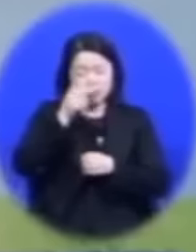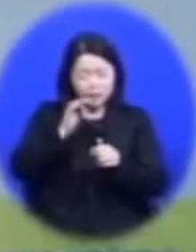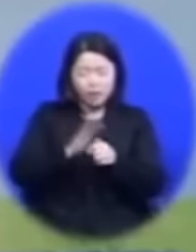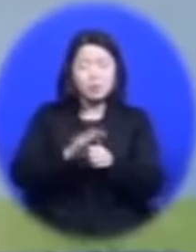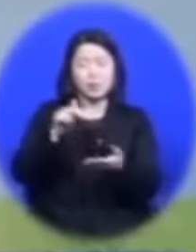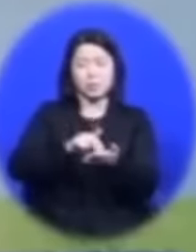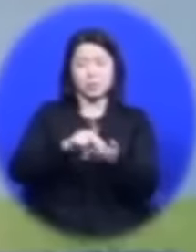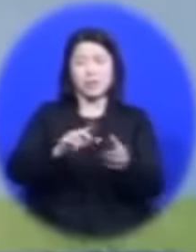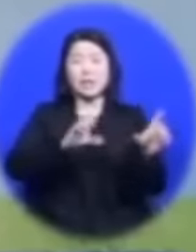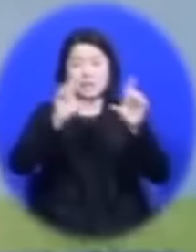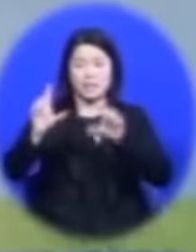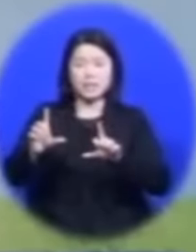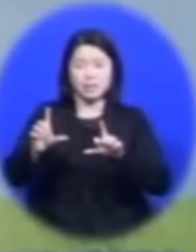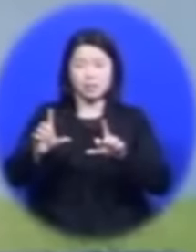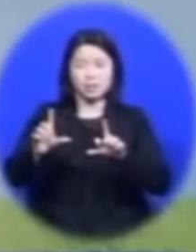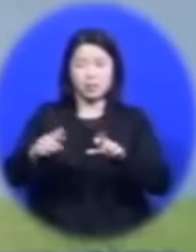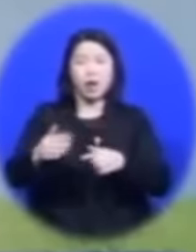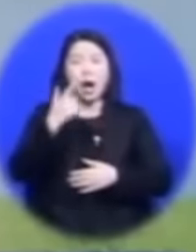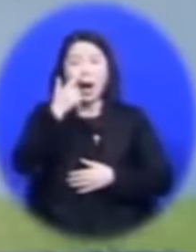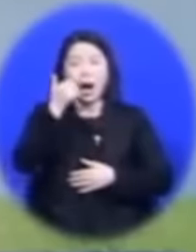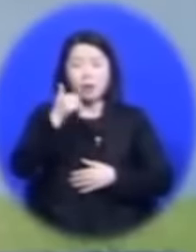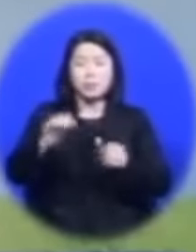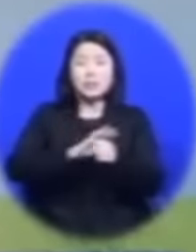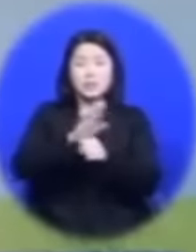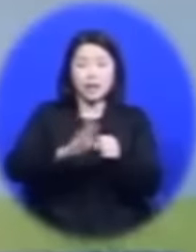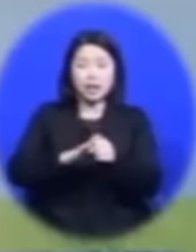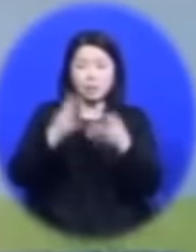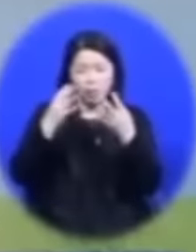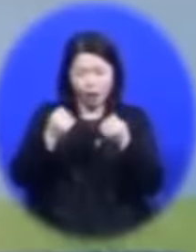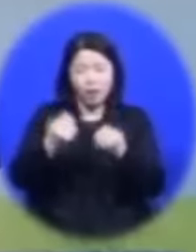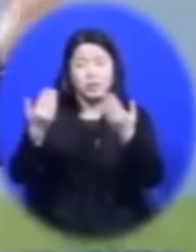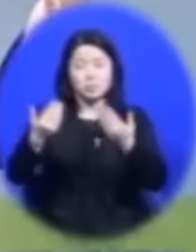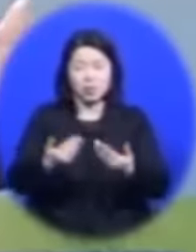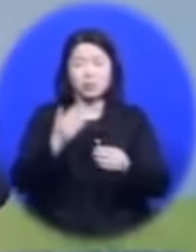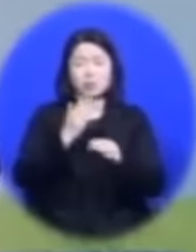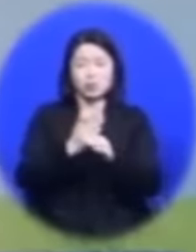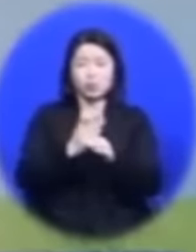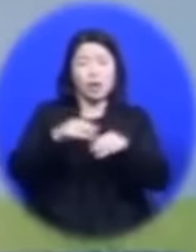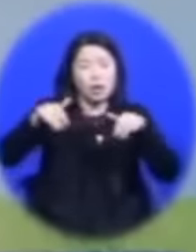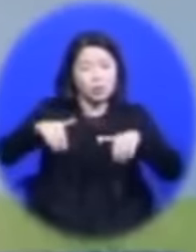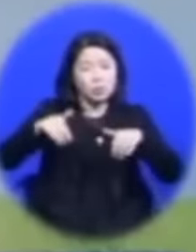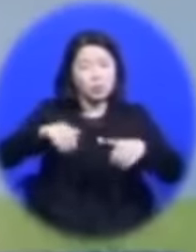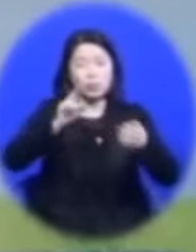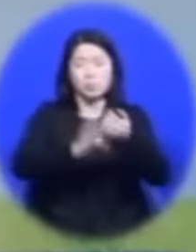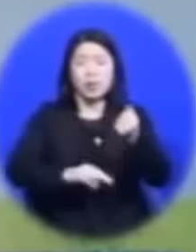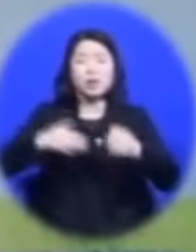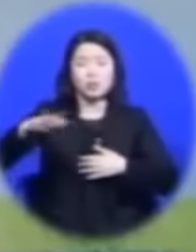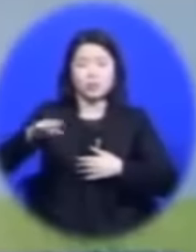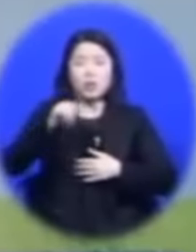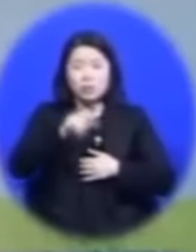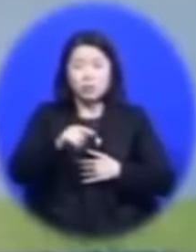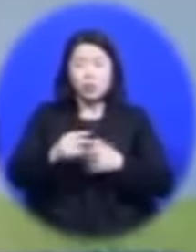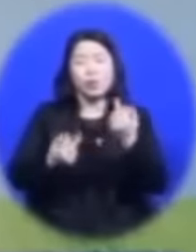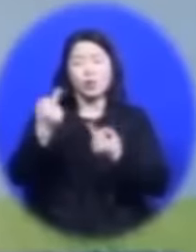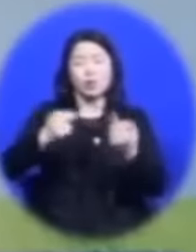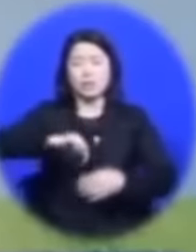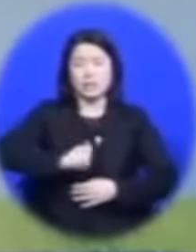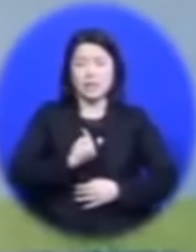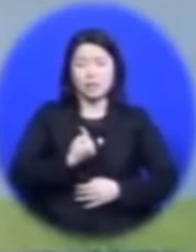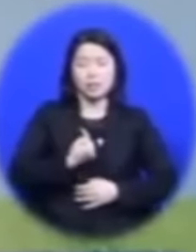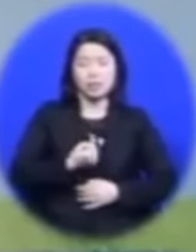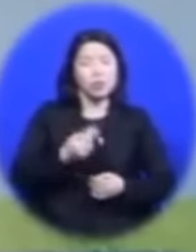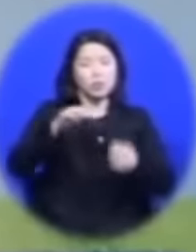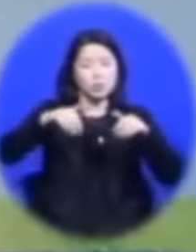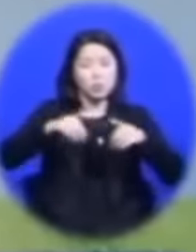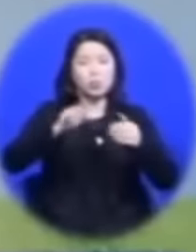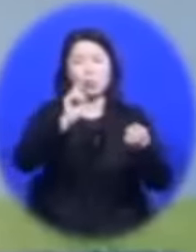처지에서 살았습니다. 아버지의 사랑을 그렇게 받다가 그는 종으로 팔려갔습니다. 그것도 형들이 자기를 종으로